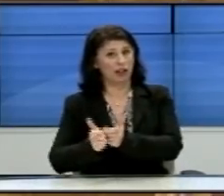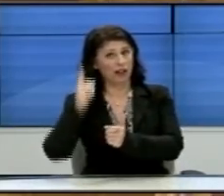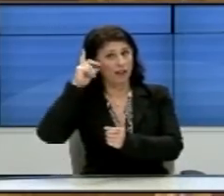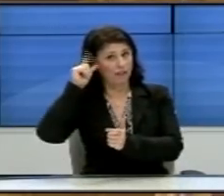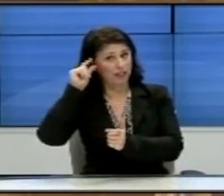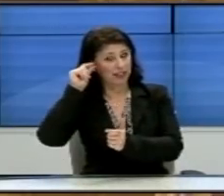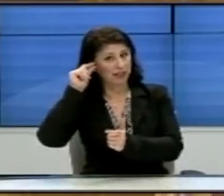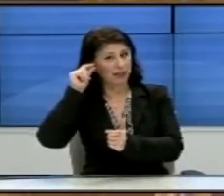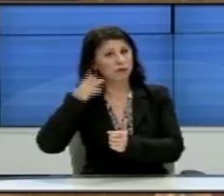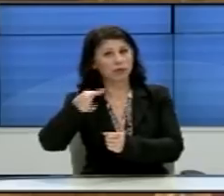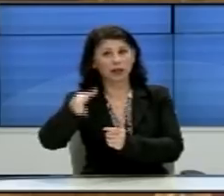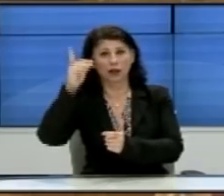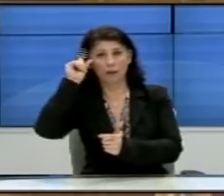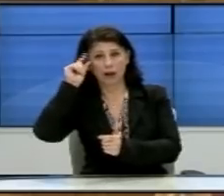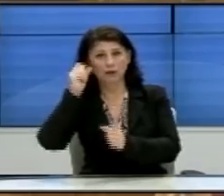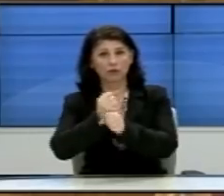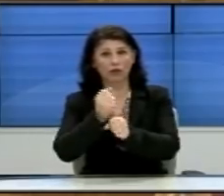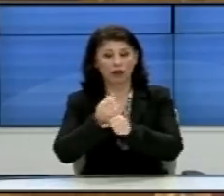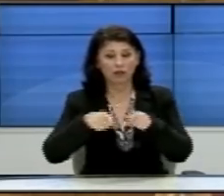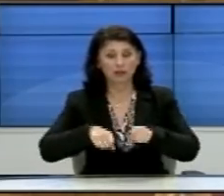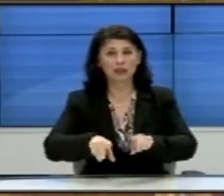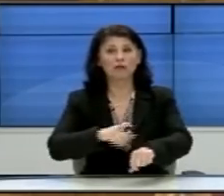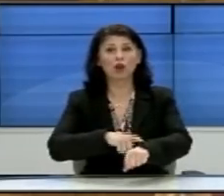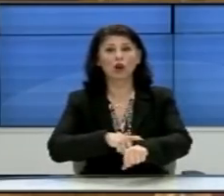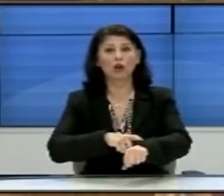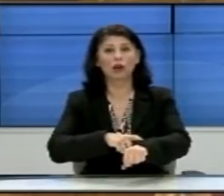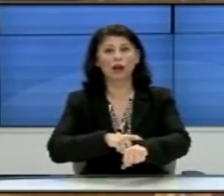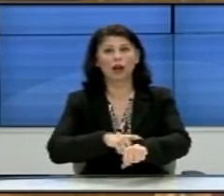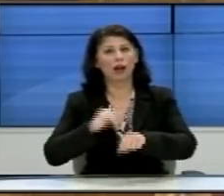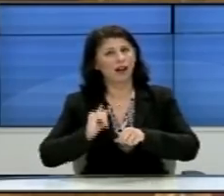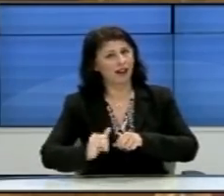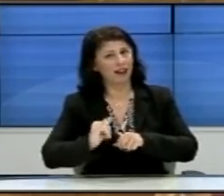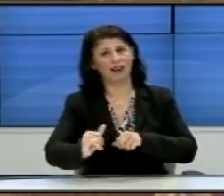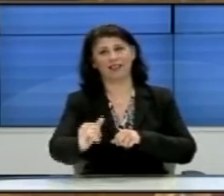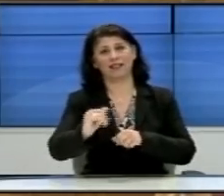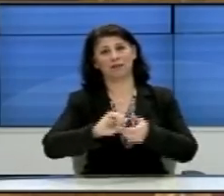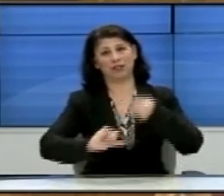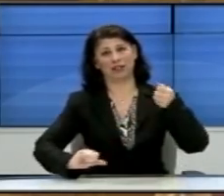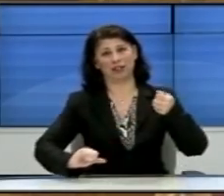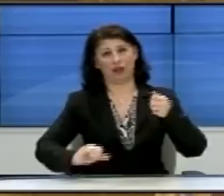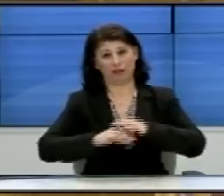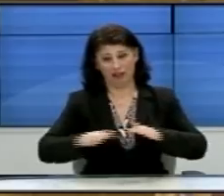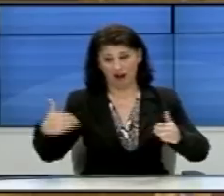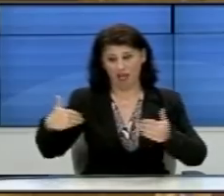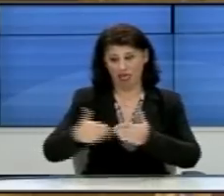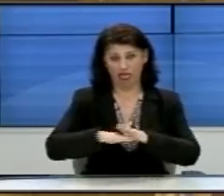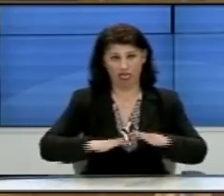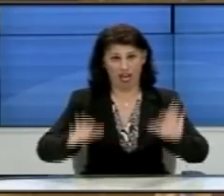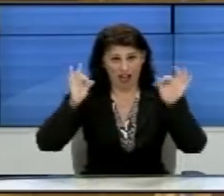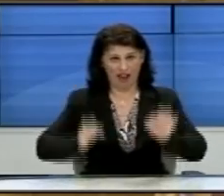οικογενειών που σπούδαζαν και δούλευαν ταυτόχρονα. Άργησαν όμως να πάρουν πτυχίο, αλλά